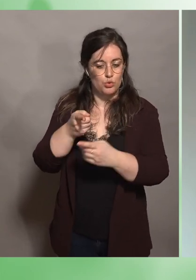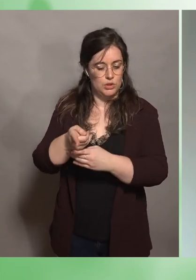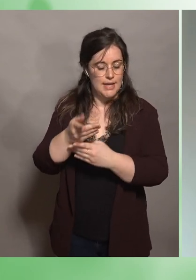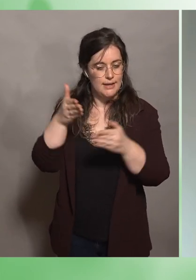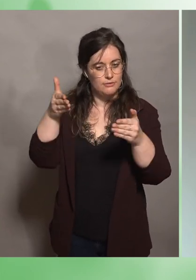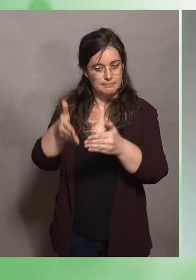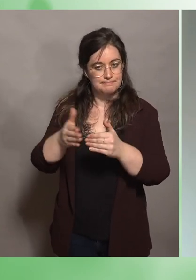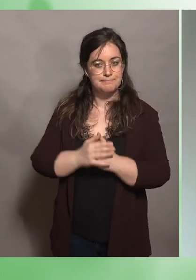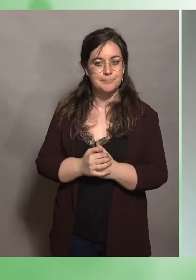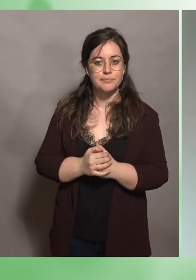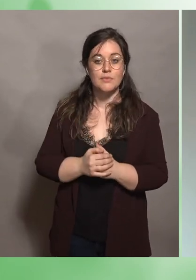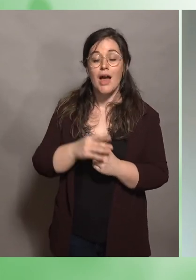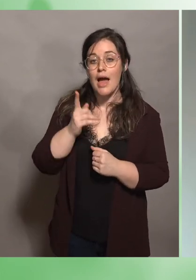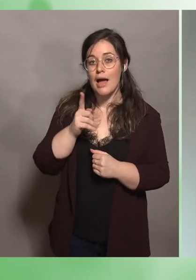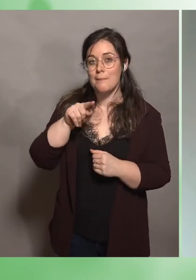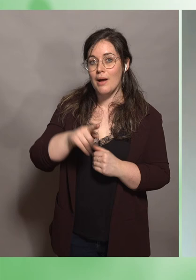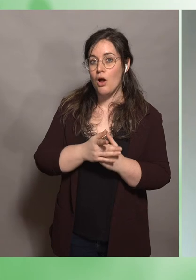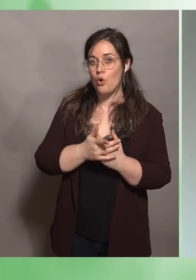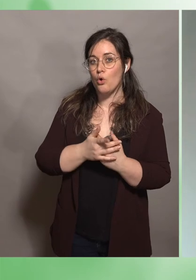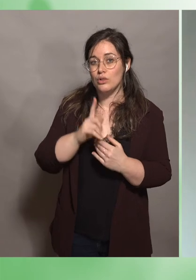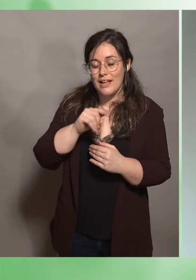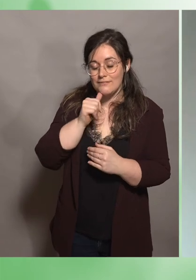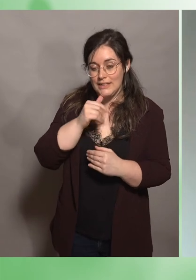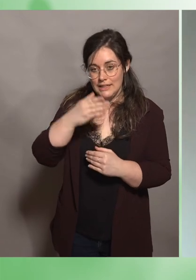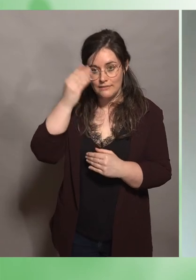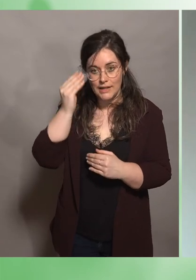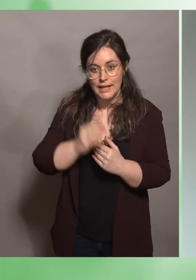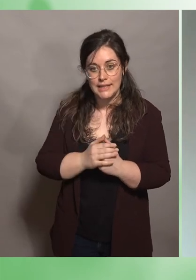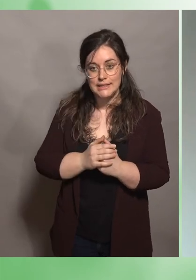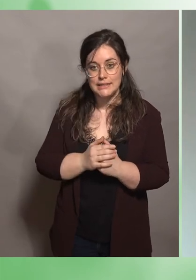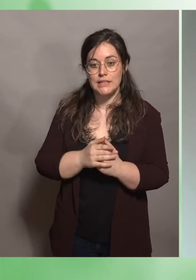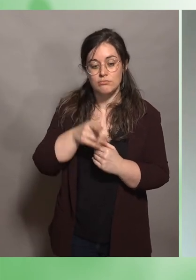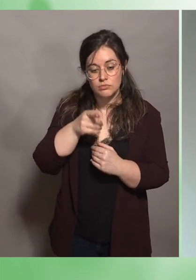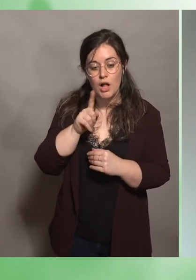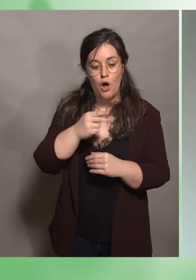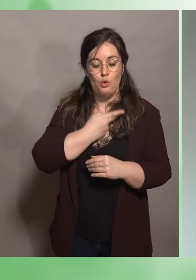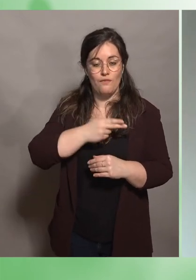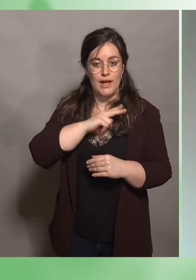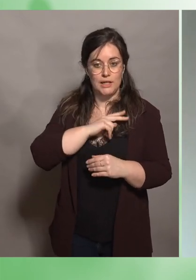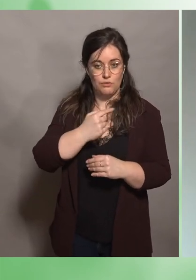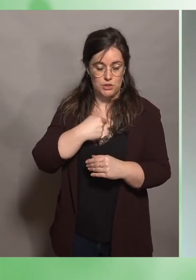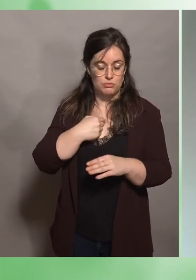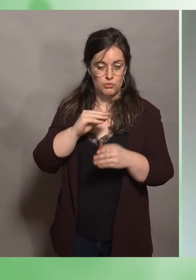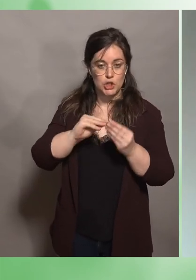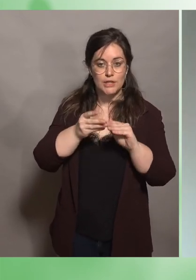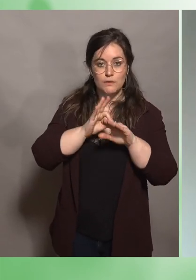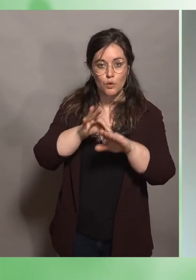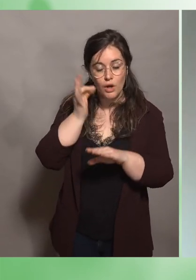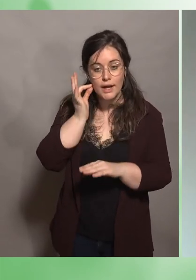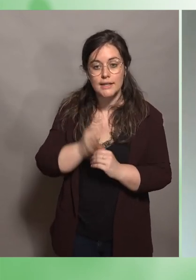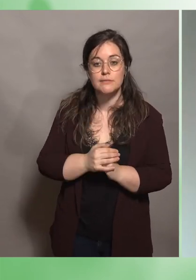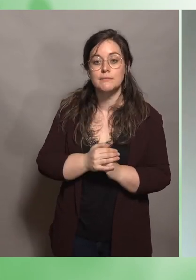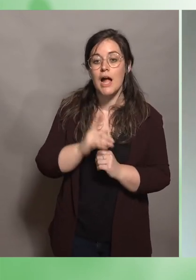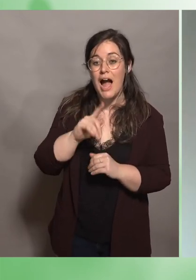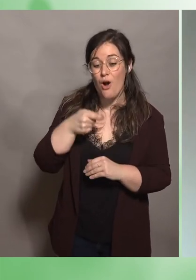geht. Aber natürlich auch, und das darf man auch nicht außer Acht lassen, und auch das ist die Verantwortung von mir als Geschäftsführerin, auch